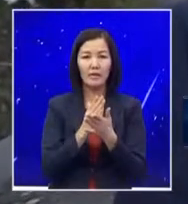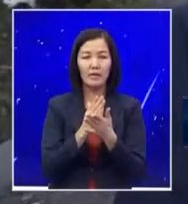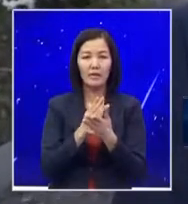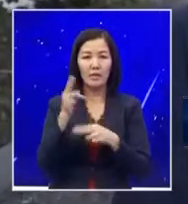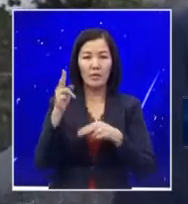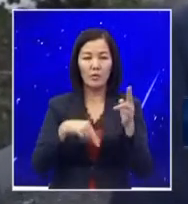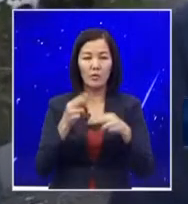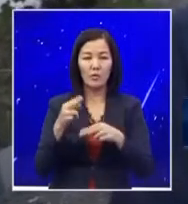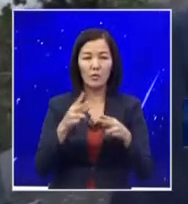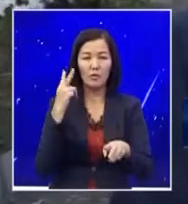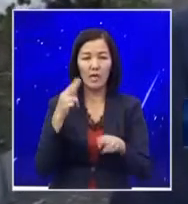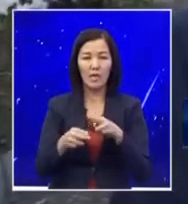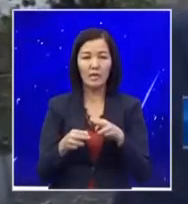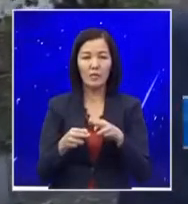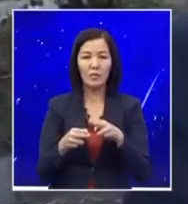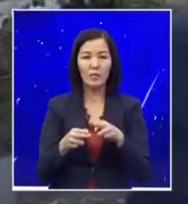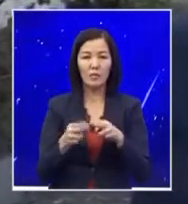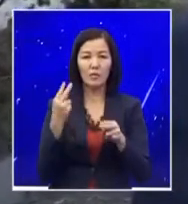Құрылыс жұмыстарының аяқталу барысы